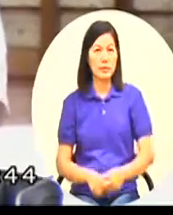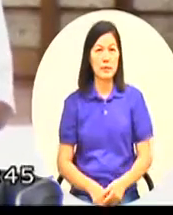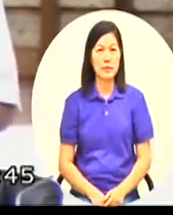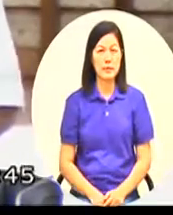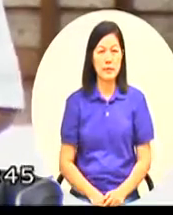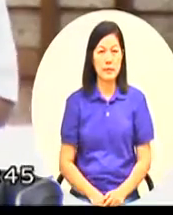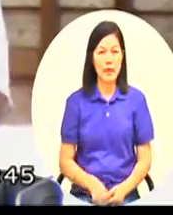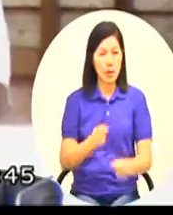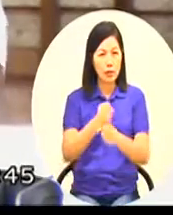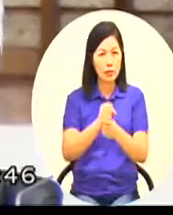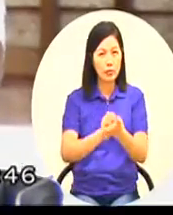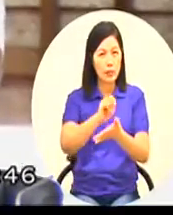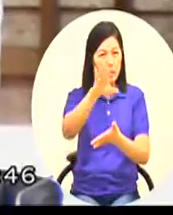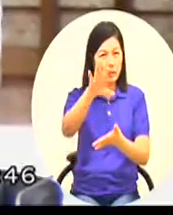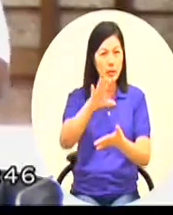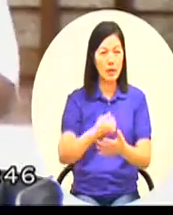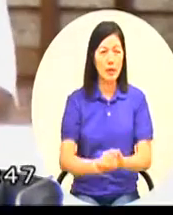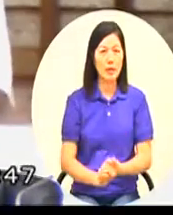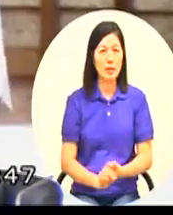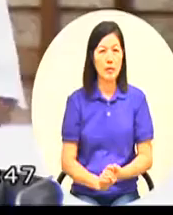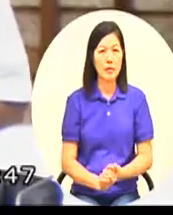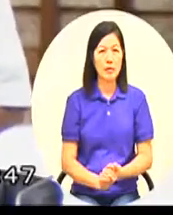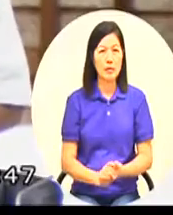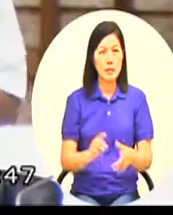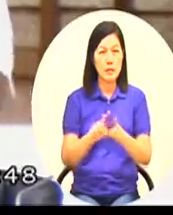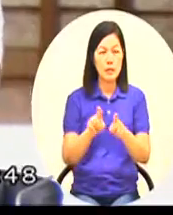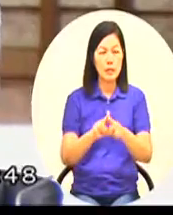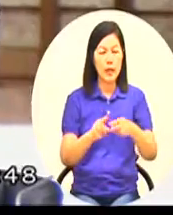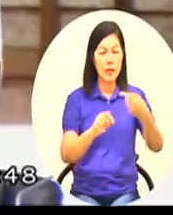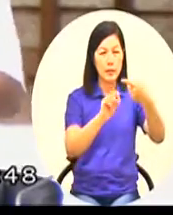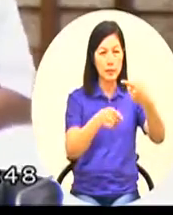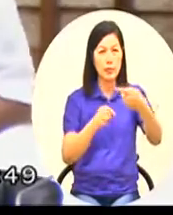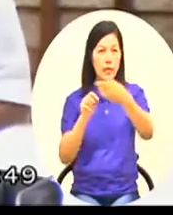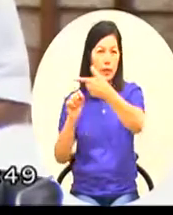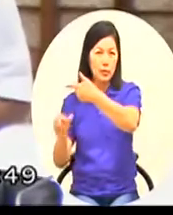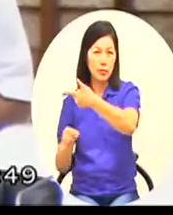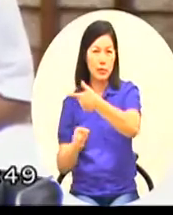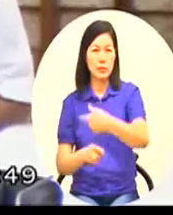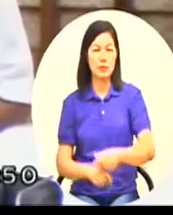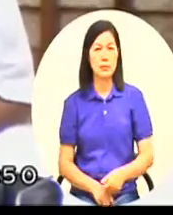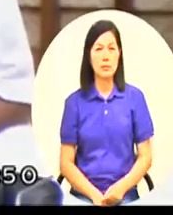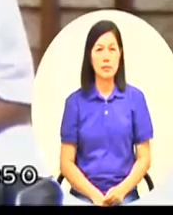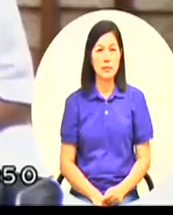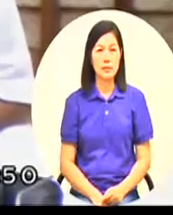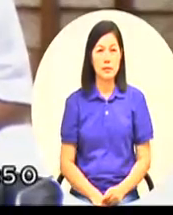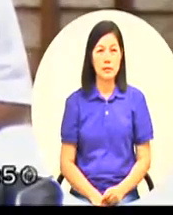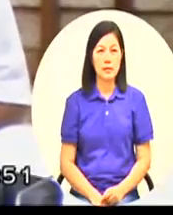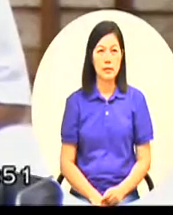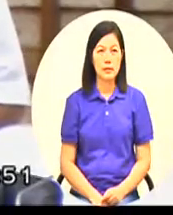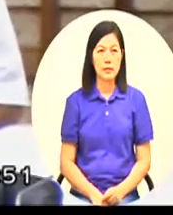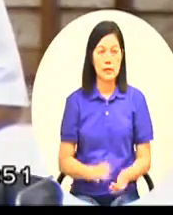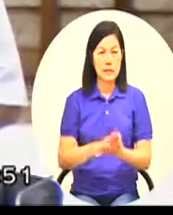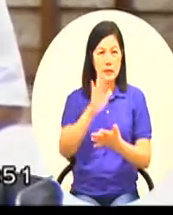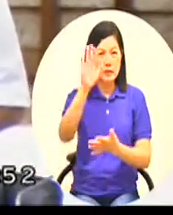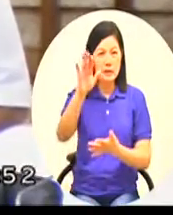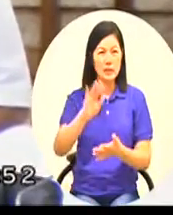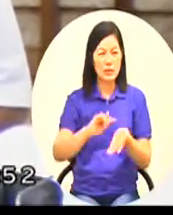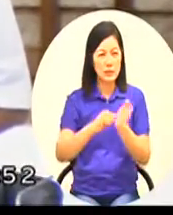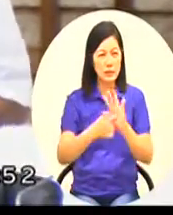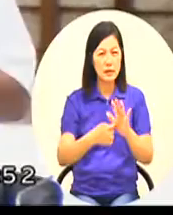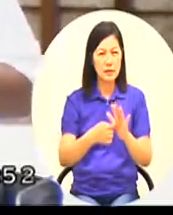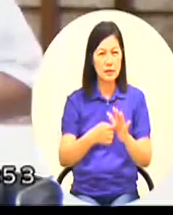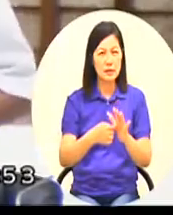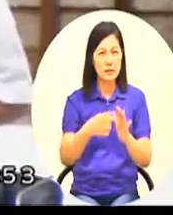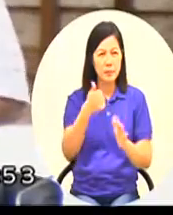讲，你们工作报告就呈现，对吧？一般都是一到六个月，你们为了这个呈现好的这个